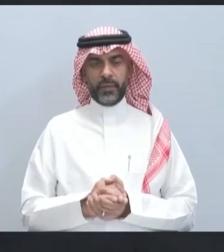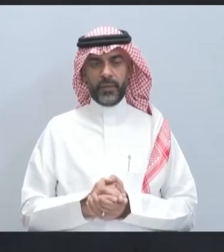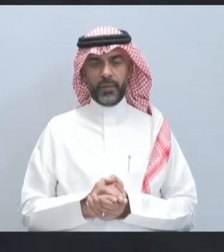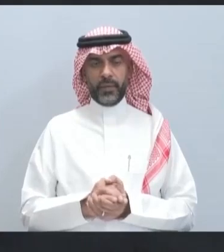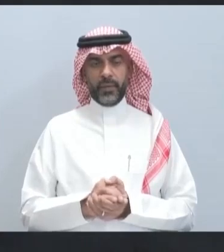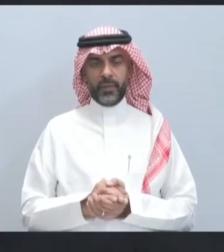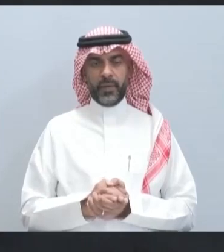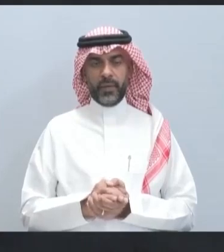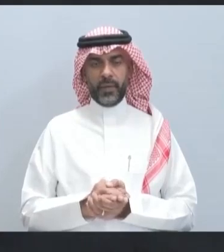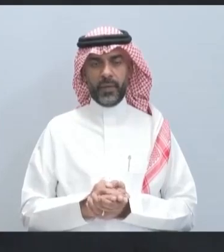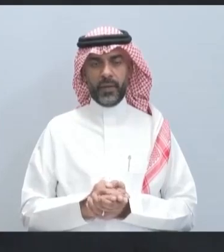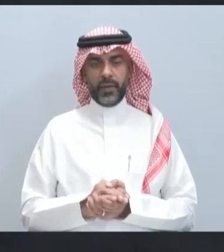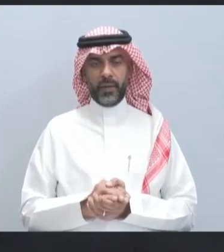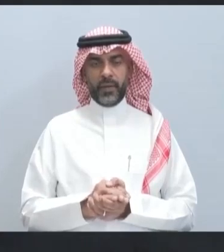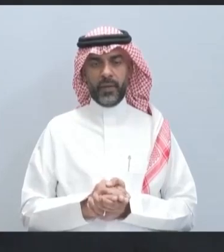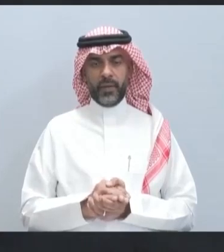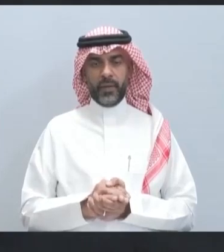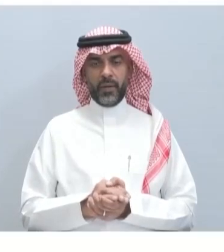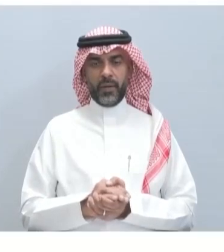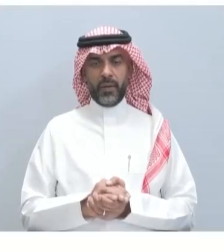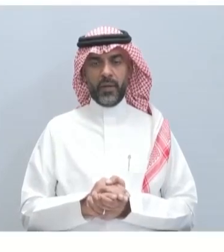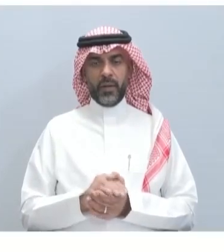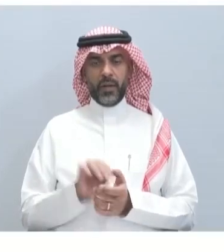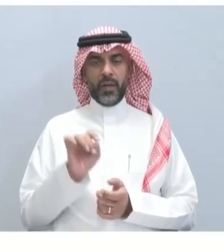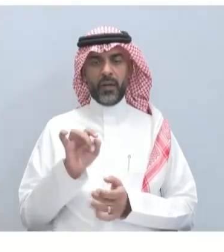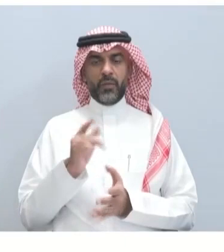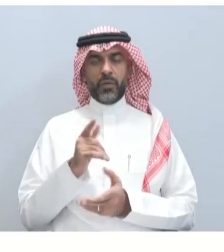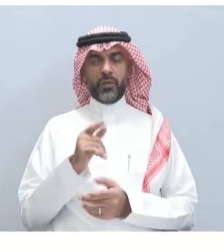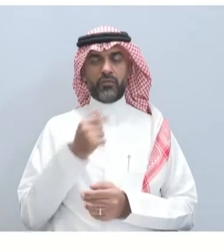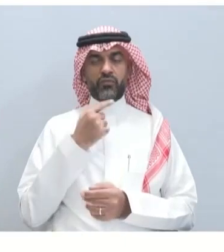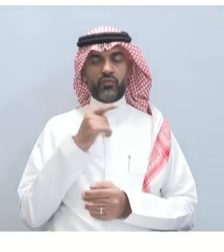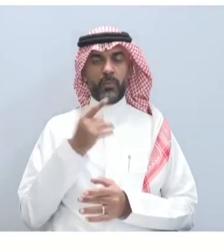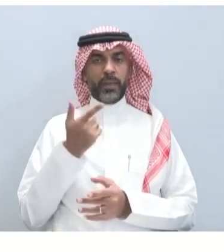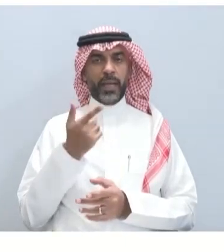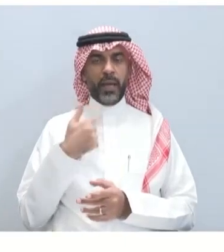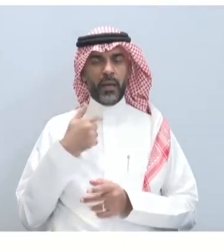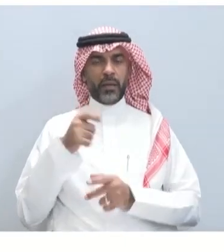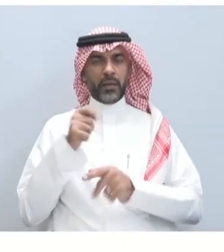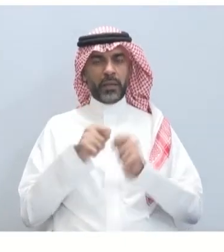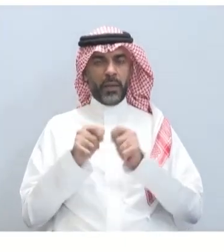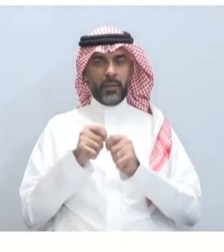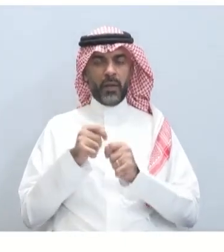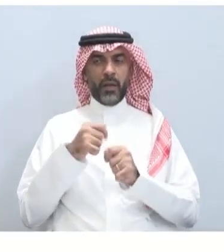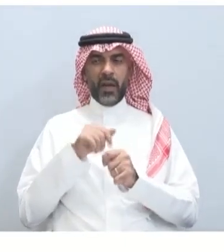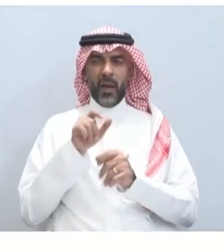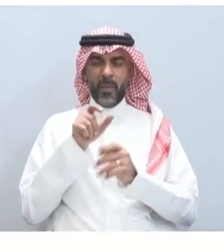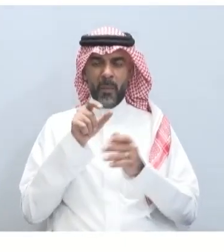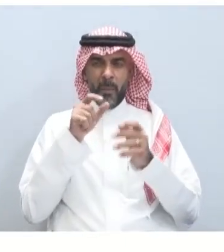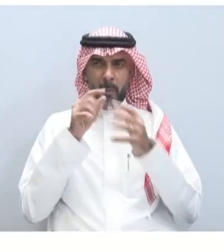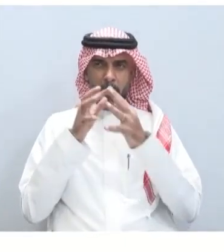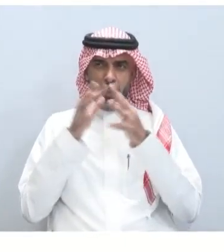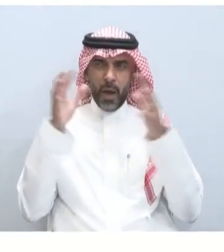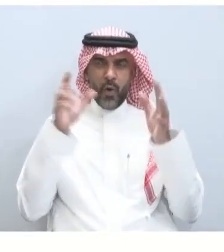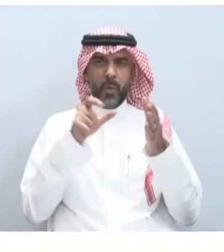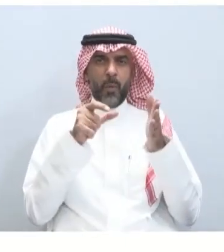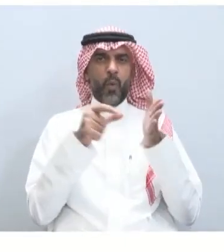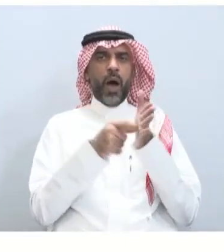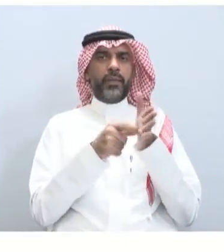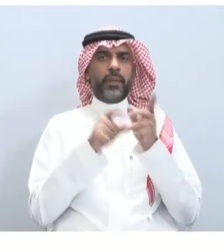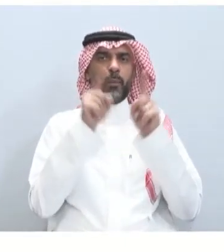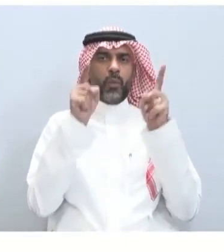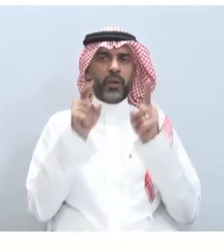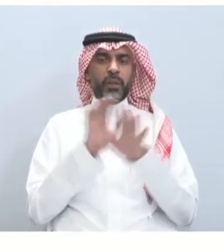اذا تستعمل عندما يراد البحث عن معلومه محدده مثل ماذا مثل شرح